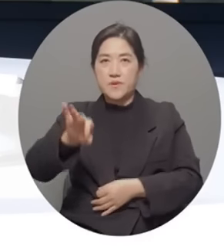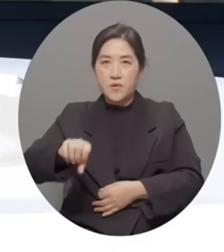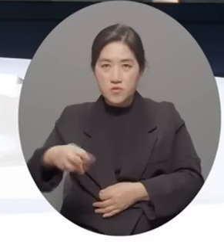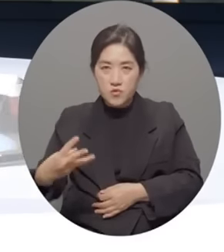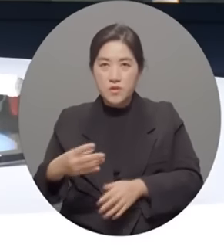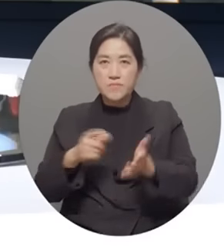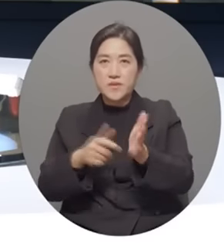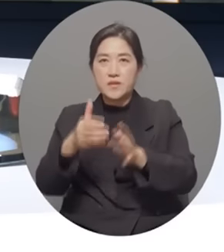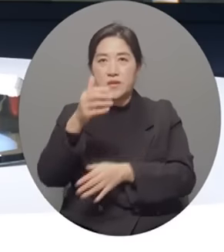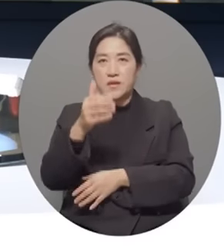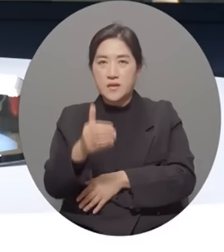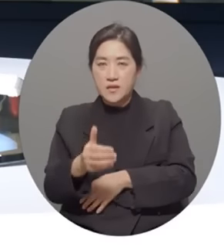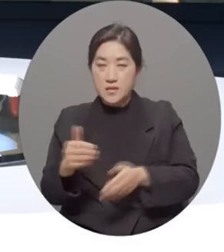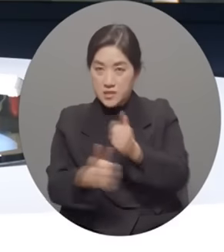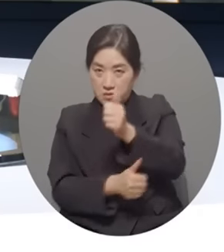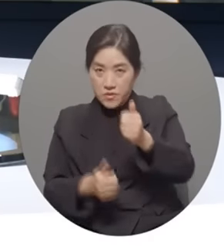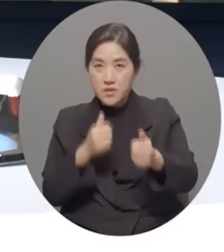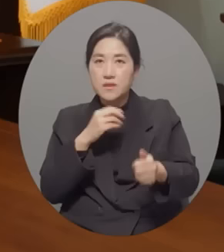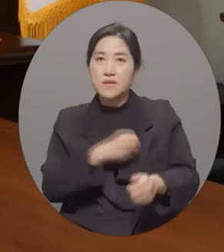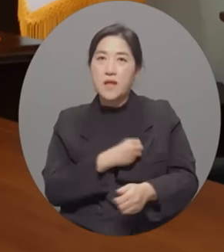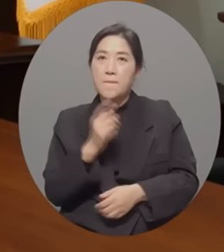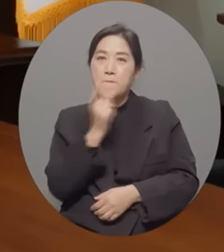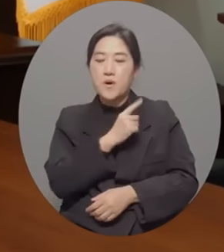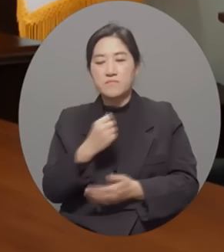말했습니다. 손한을 기자입니다.